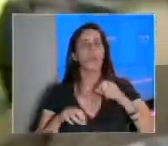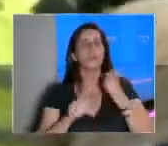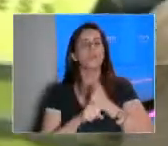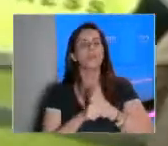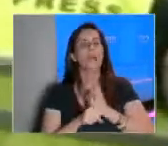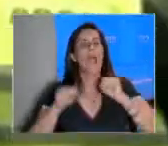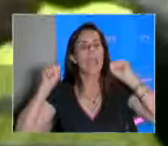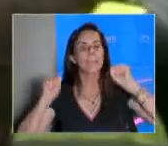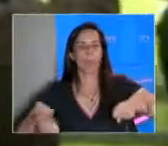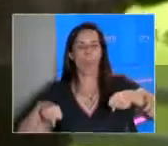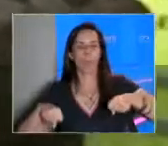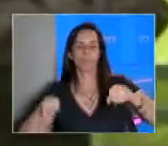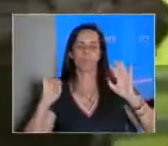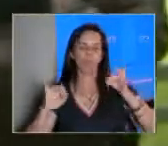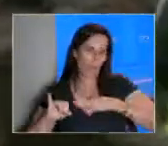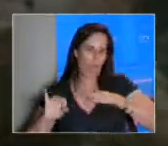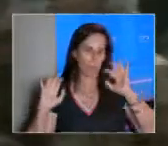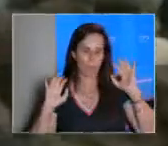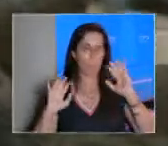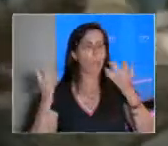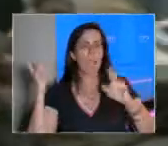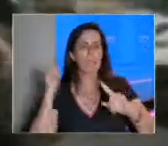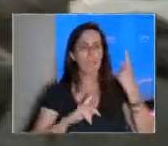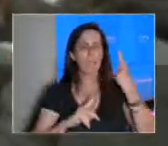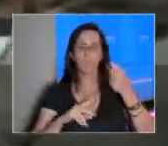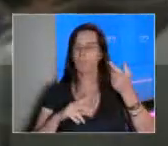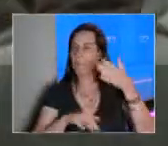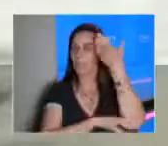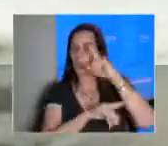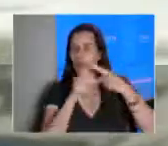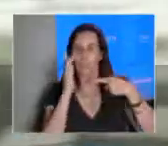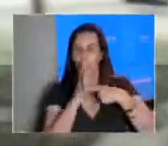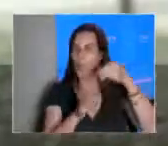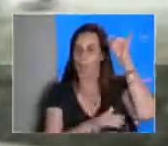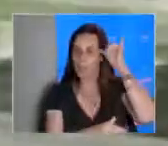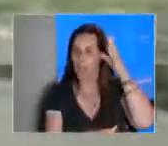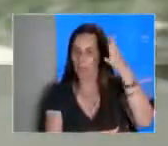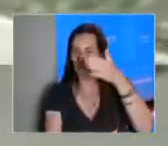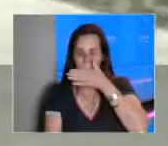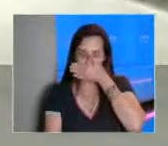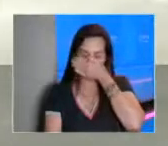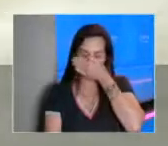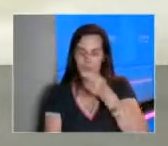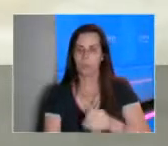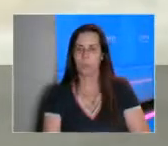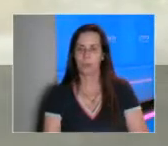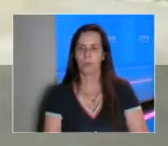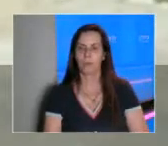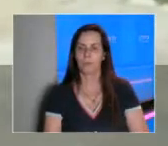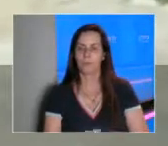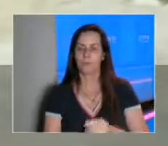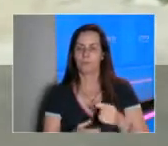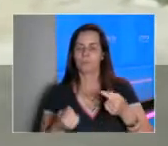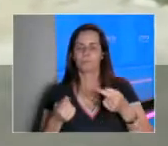אנחנו מחילים ריבונות. עכשיו, מה יקרה עם האחרים? ניקח למשל את הירדן, אם הייתי ראש הוועדה